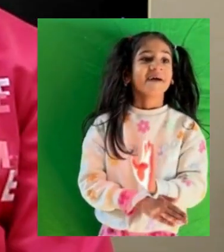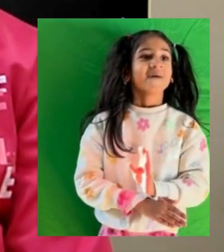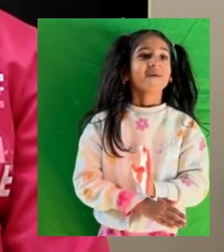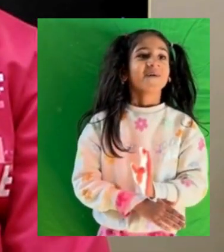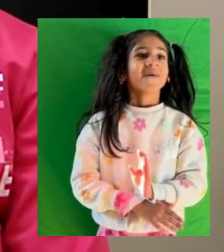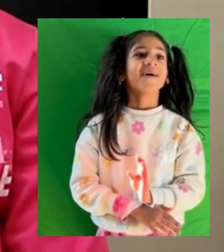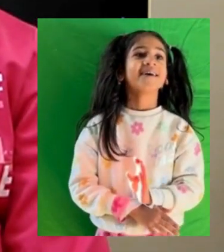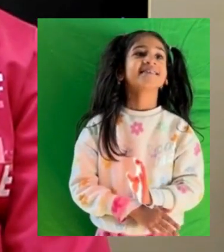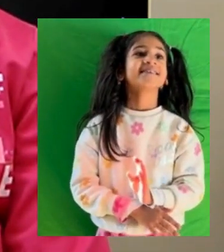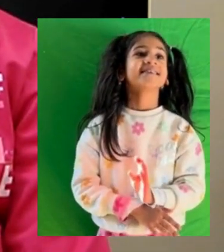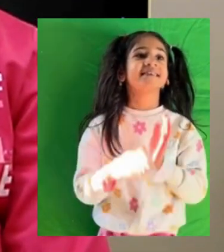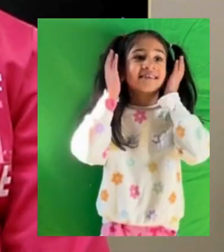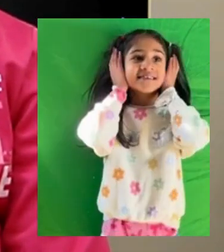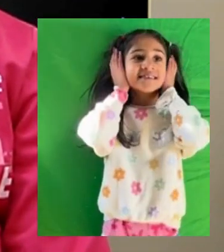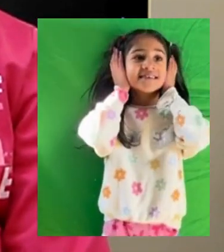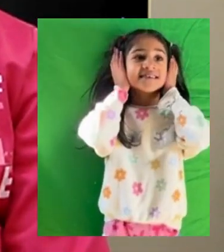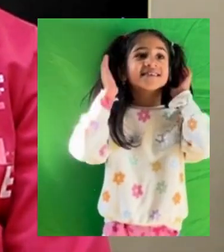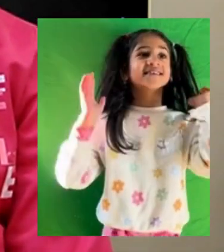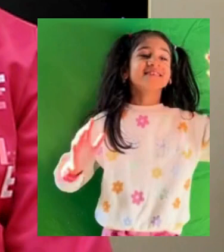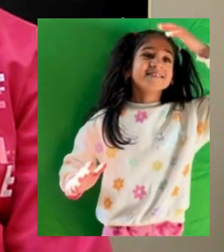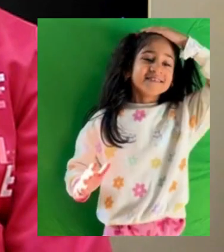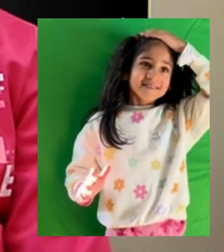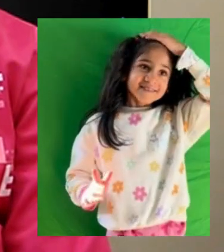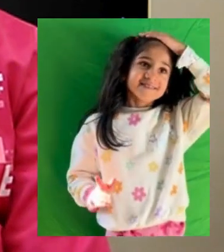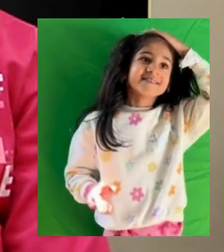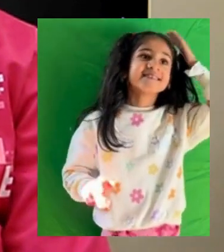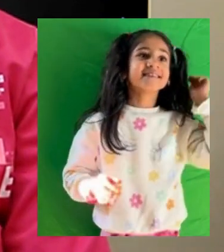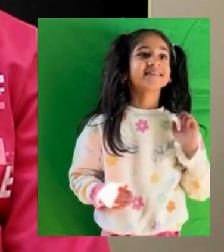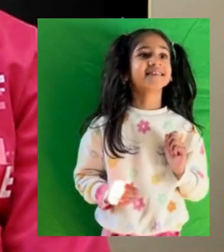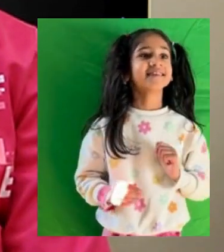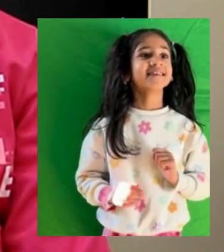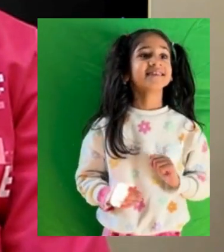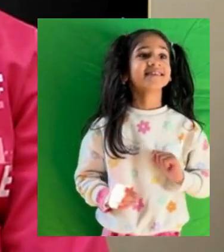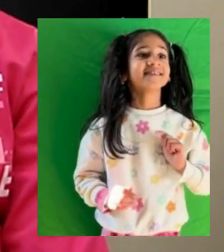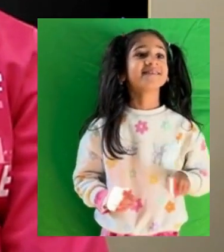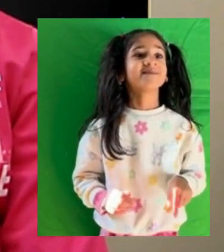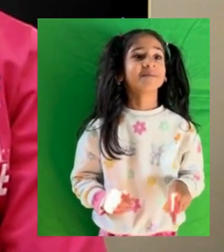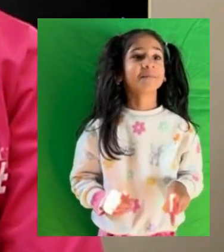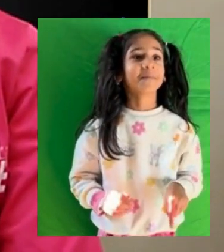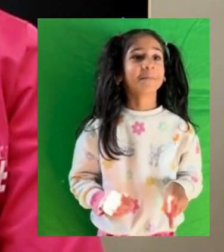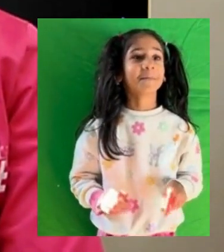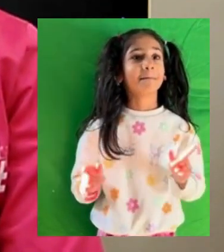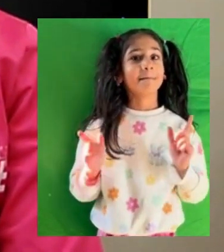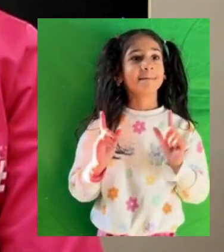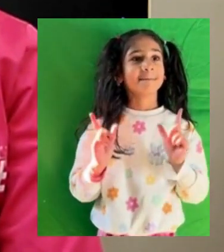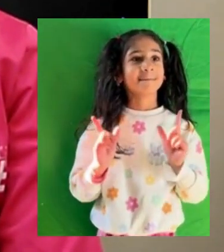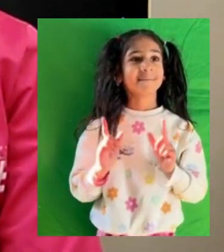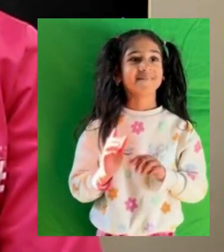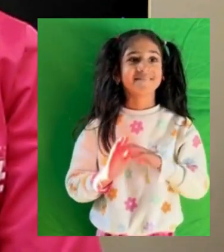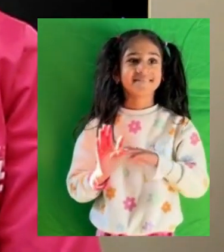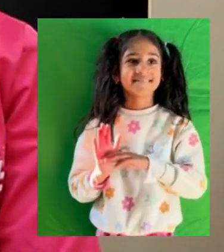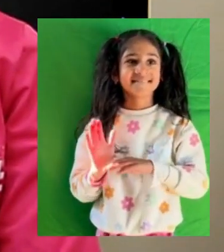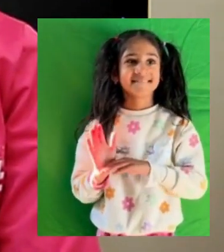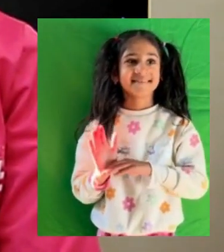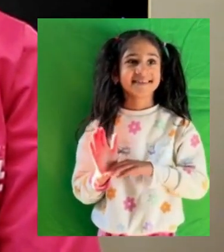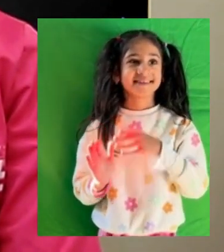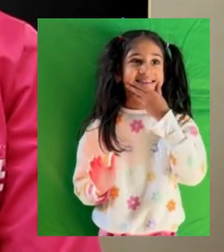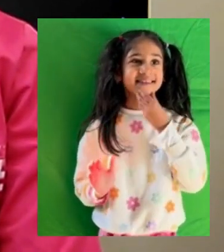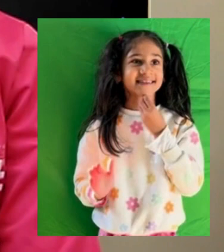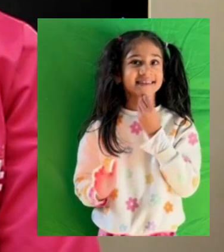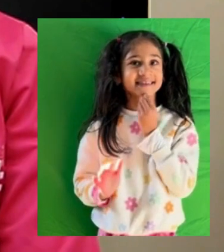gara esketan. Hemen mikrofonoetan, Sara eta Wilmera aritu